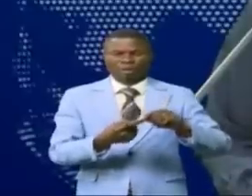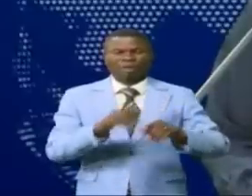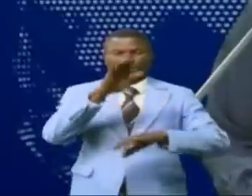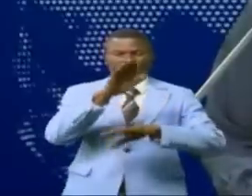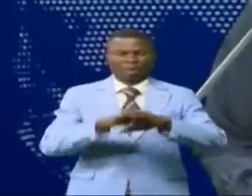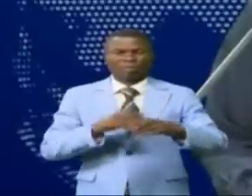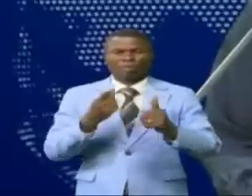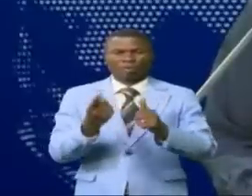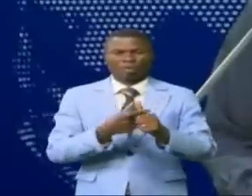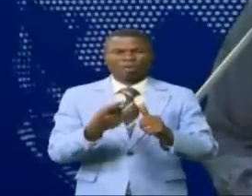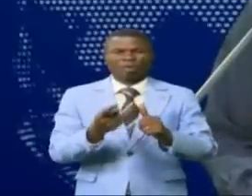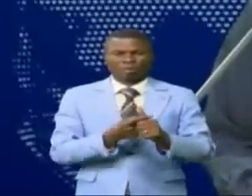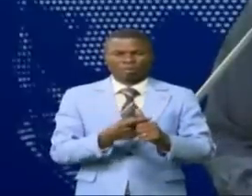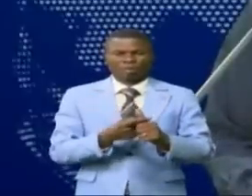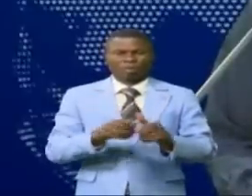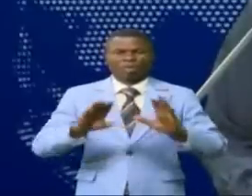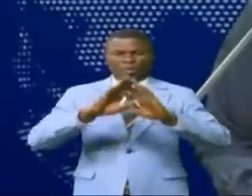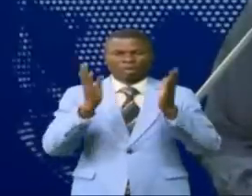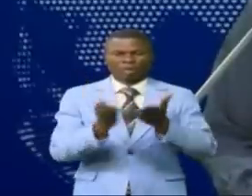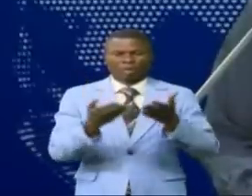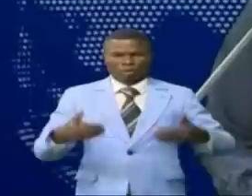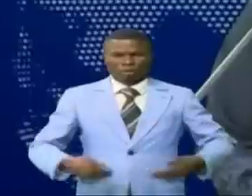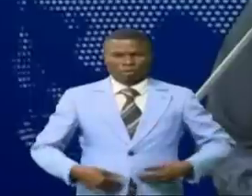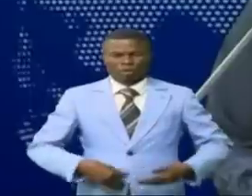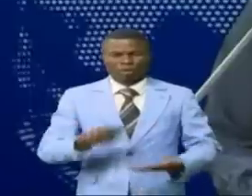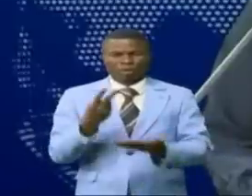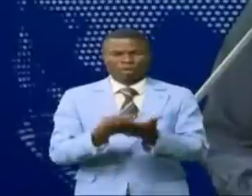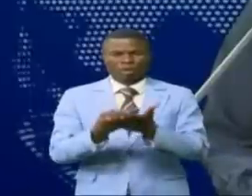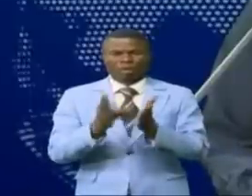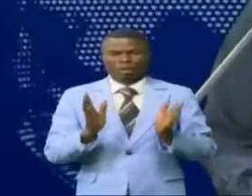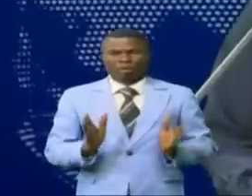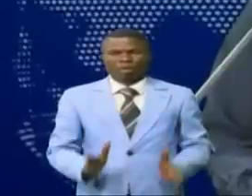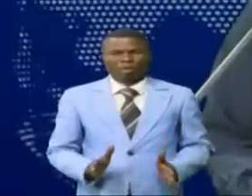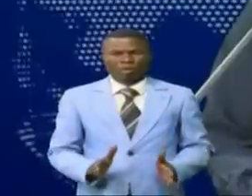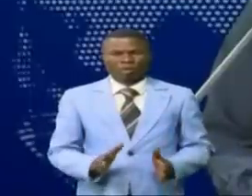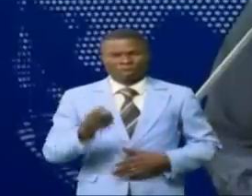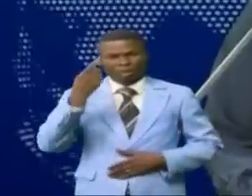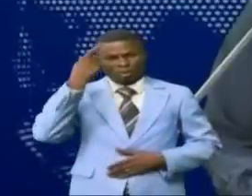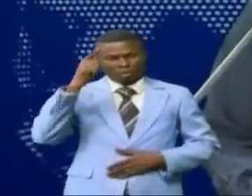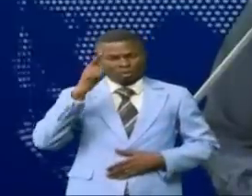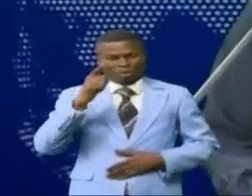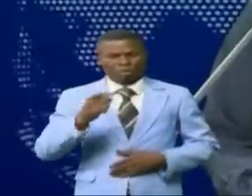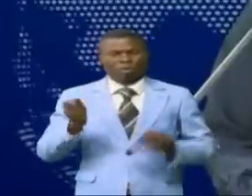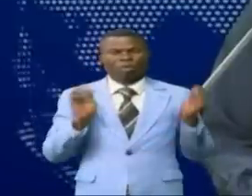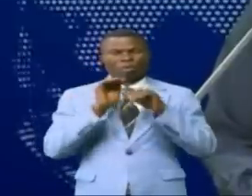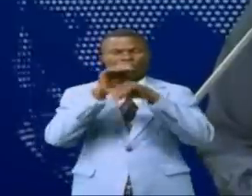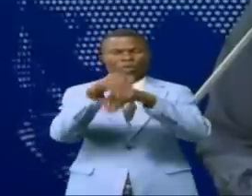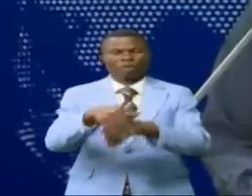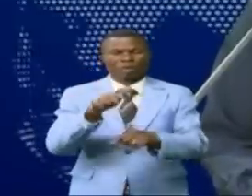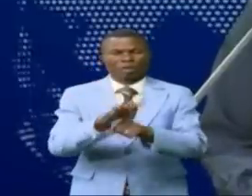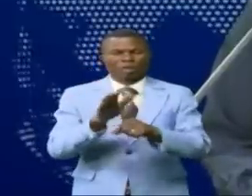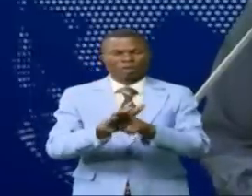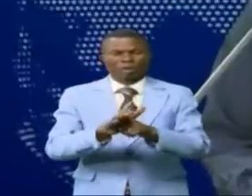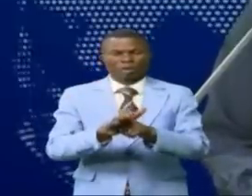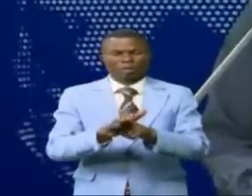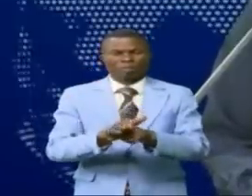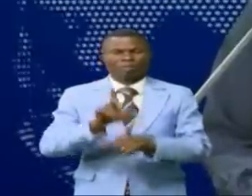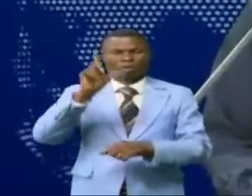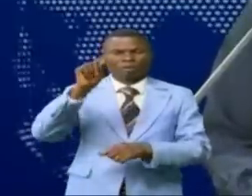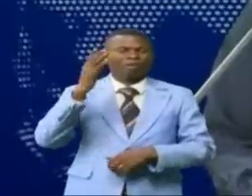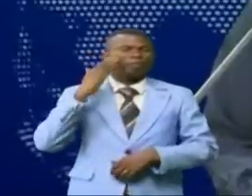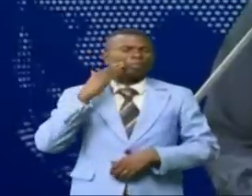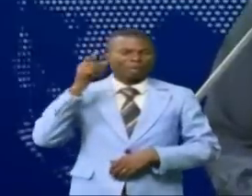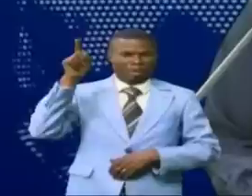appel à toute la jeunesse sportive de pouvoir venir nombreux au stade Tata